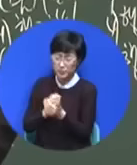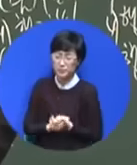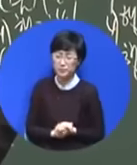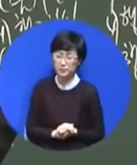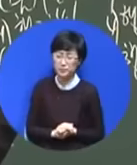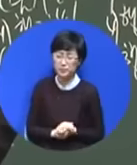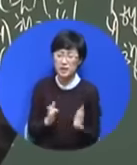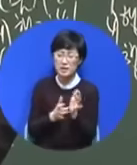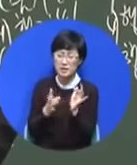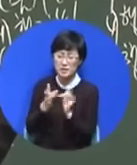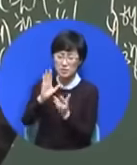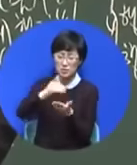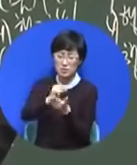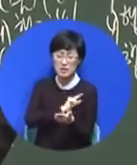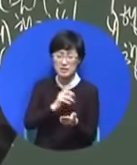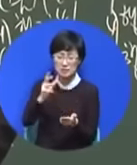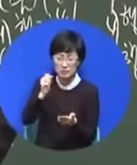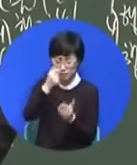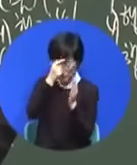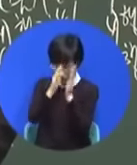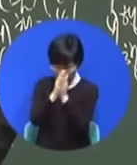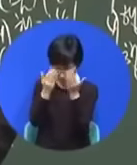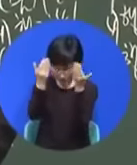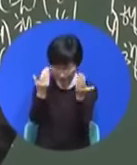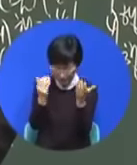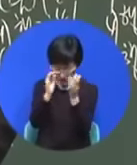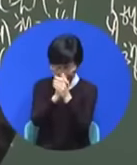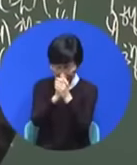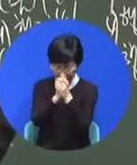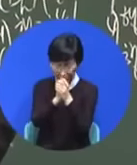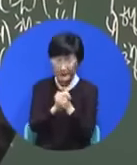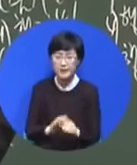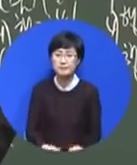주시옵소서 예수 그리스도의 이름으로 기도하옵나이다